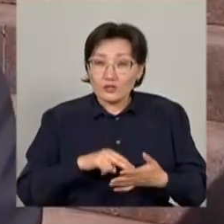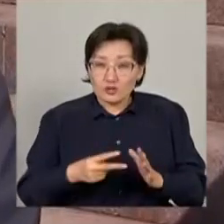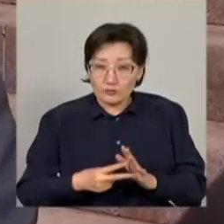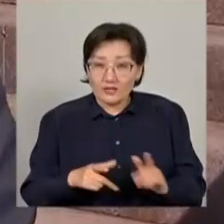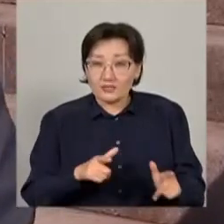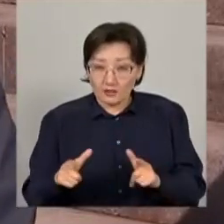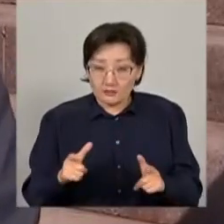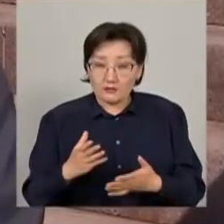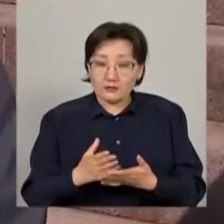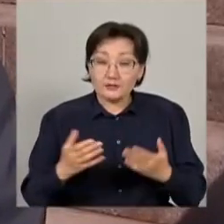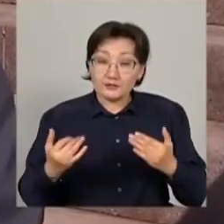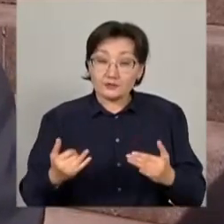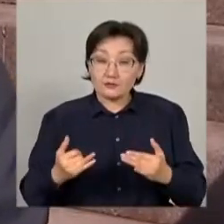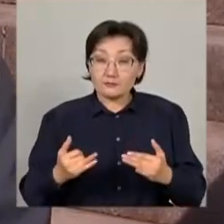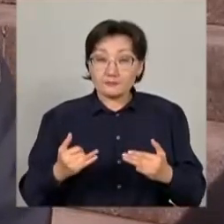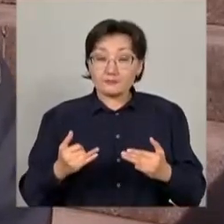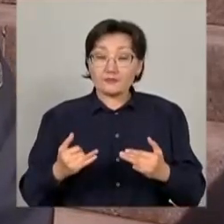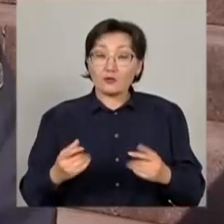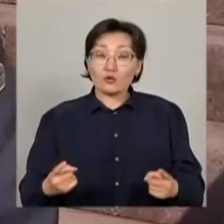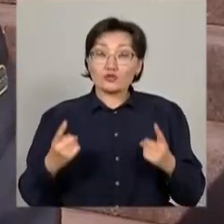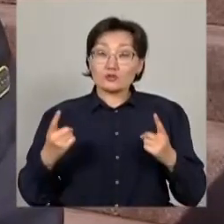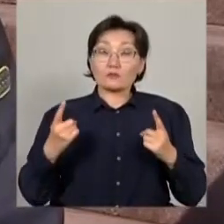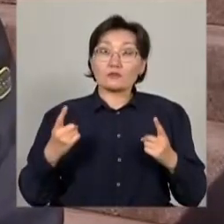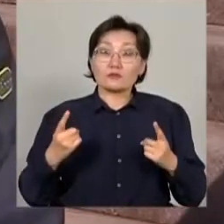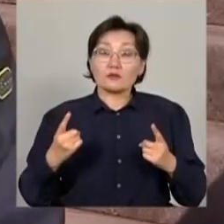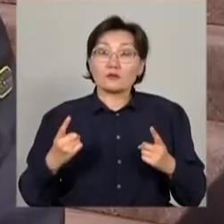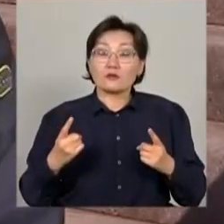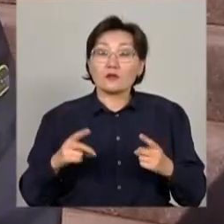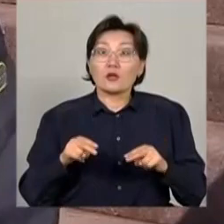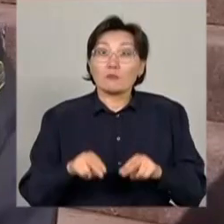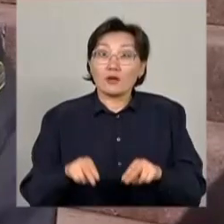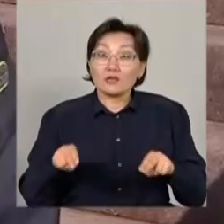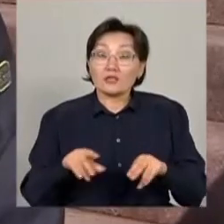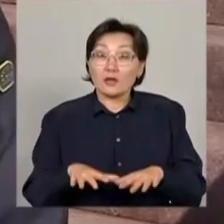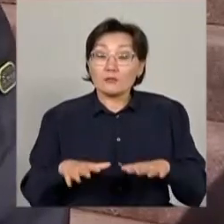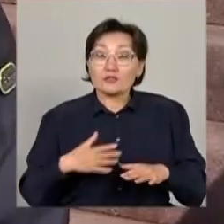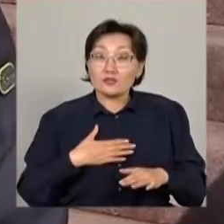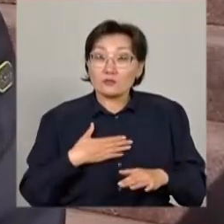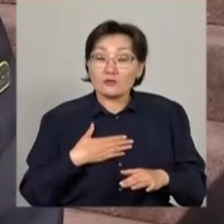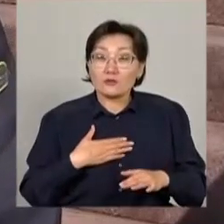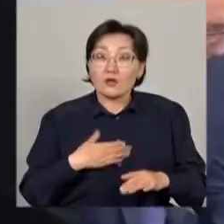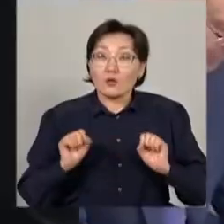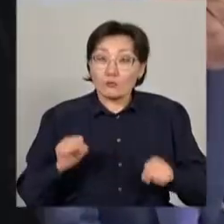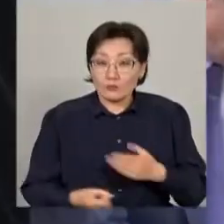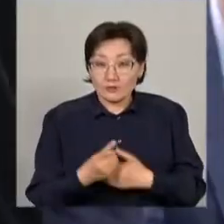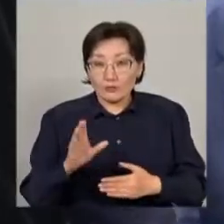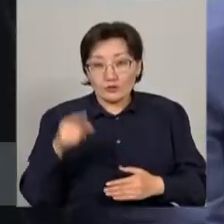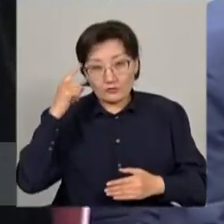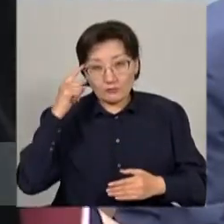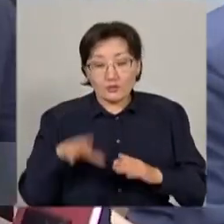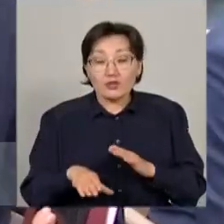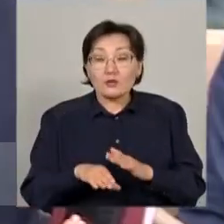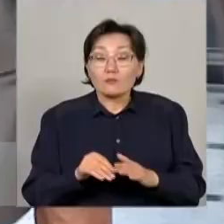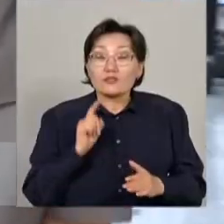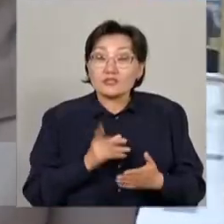қойдық. Енді мынау үлкен мінбеде мәжіліс парламентінде бізге мүмкіншілік туады ғой деп ойлаймын. Саяси